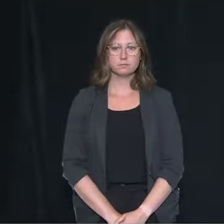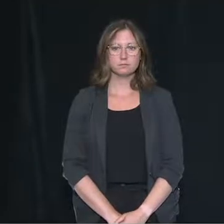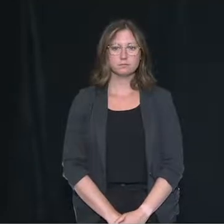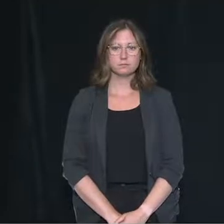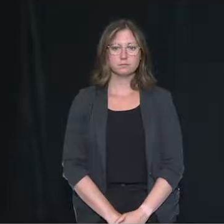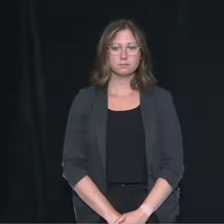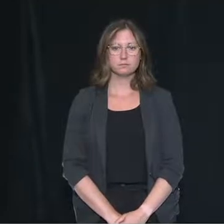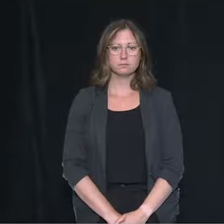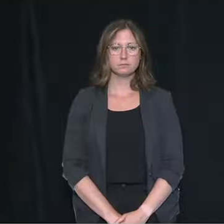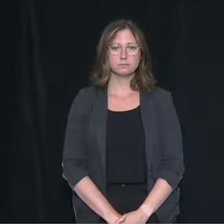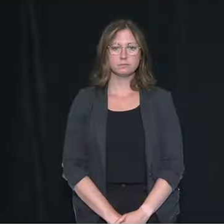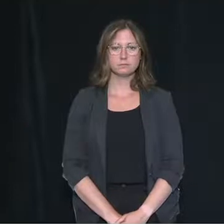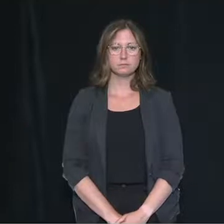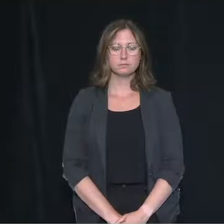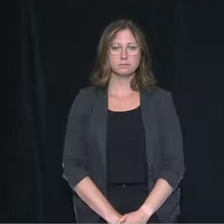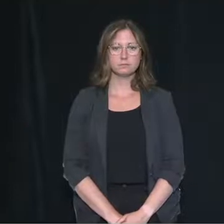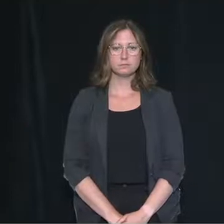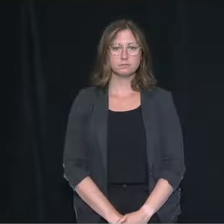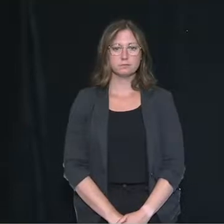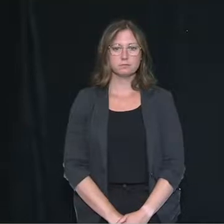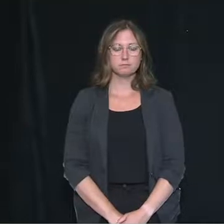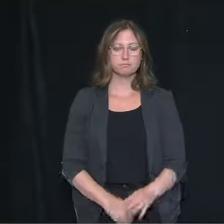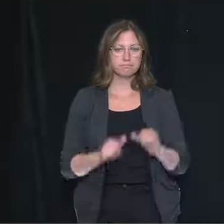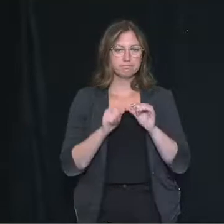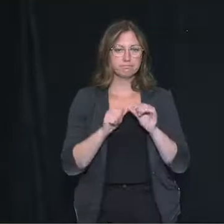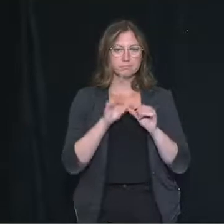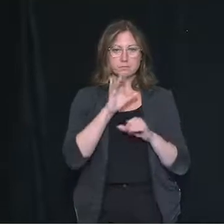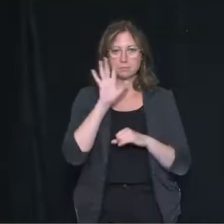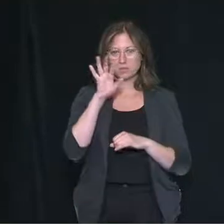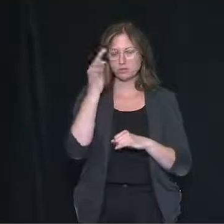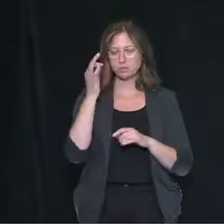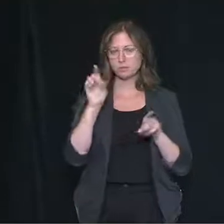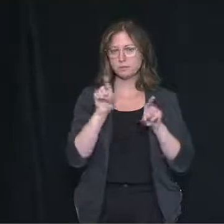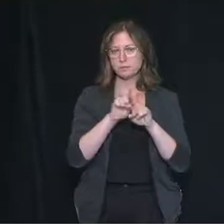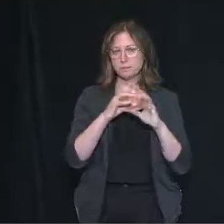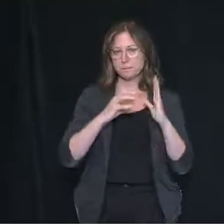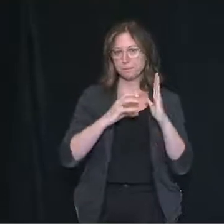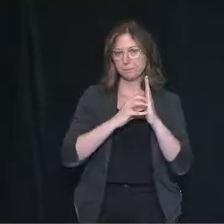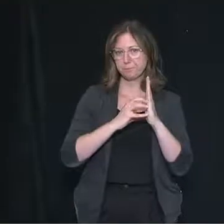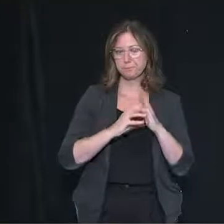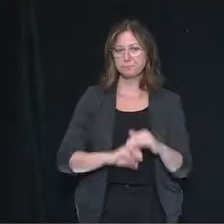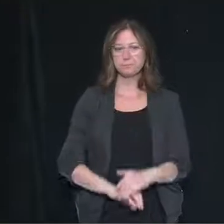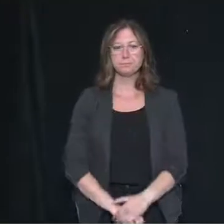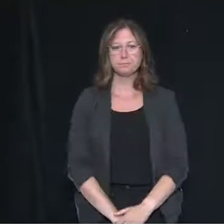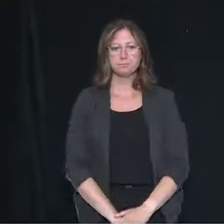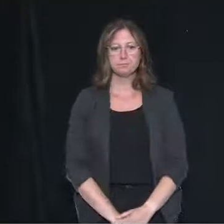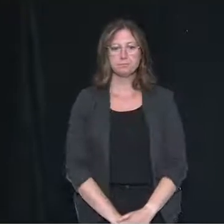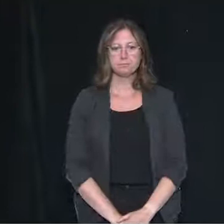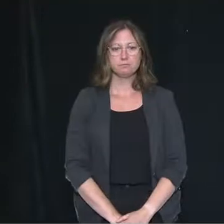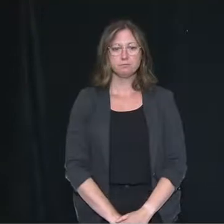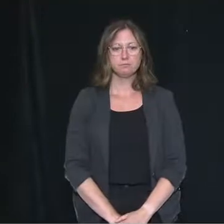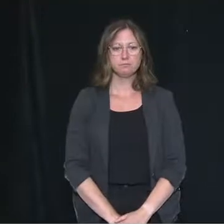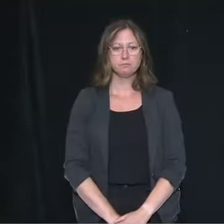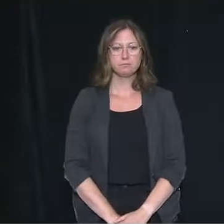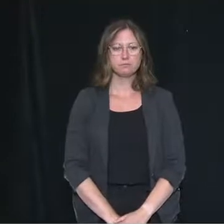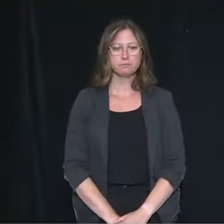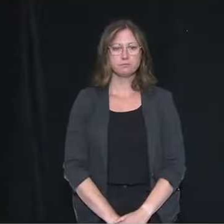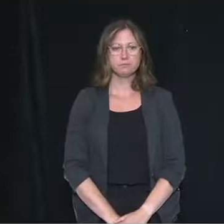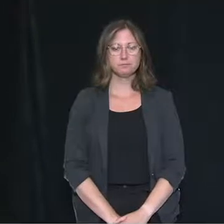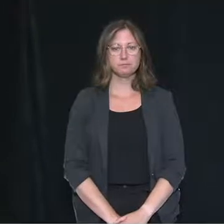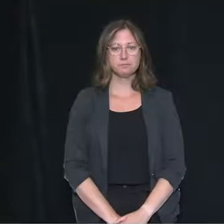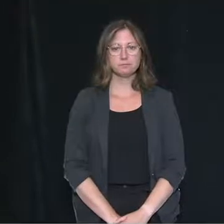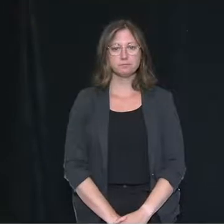voie et accompli ce à quoi elles avaient été appelées. Puisse-t-elle bénir notre parcours